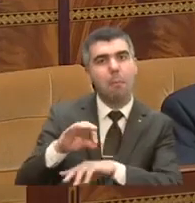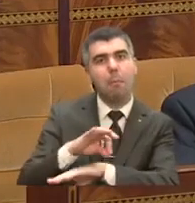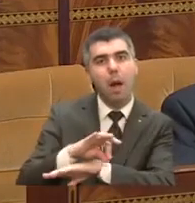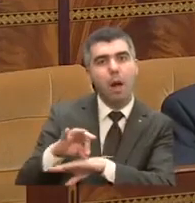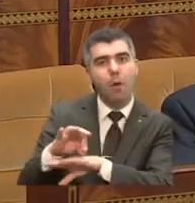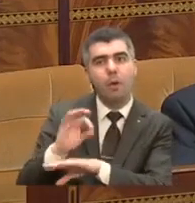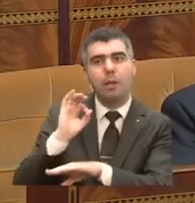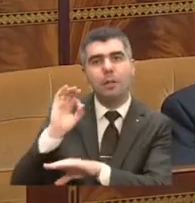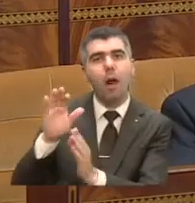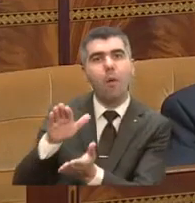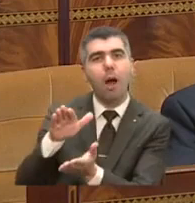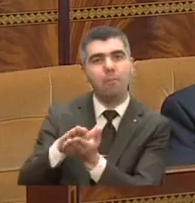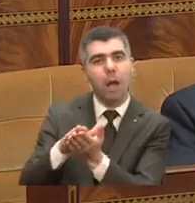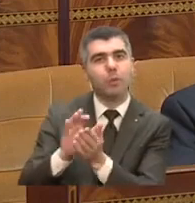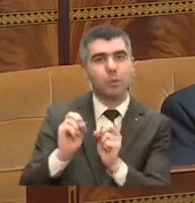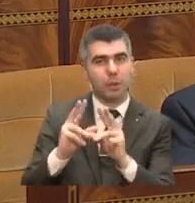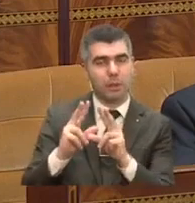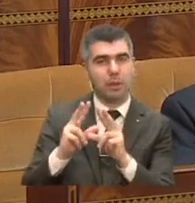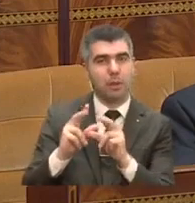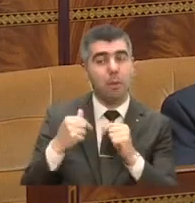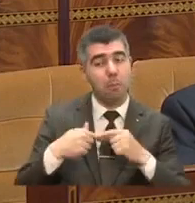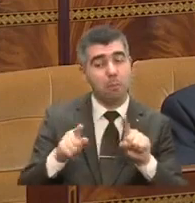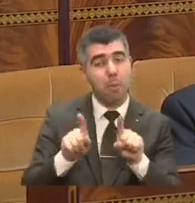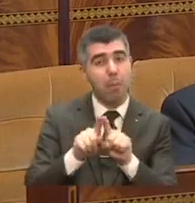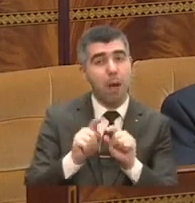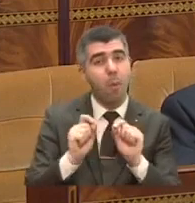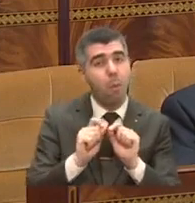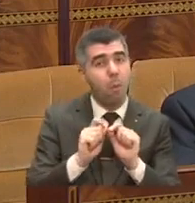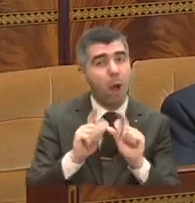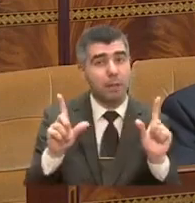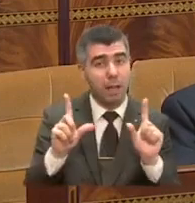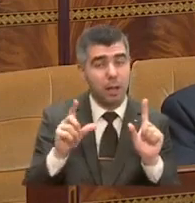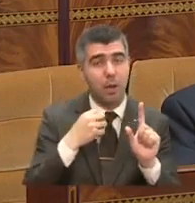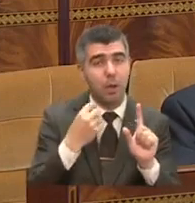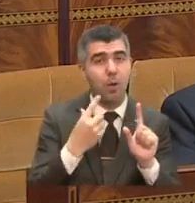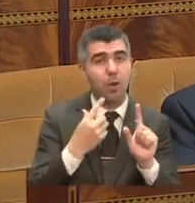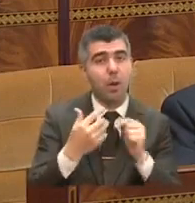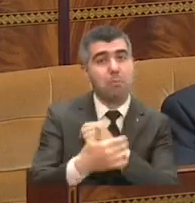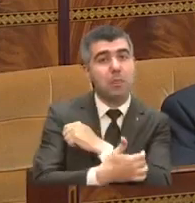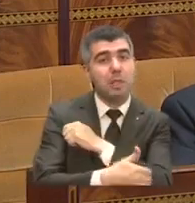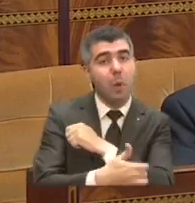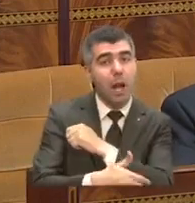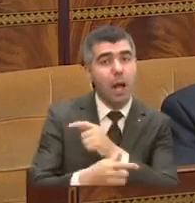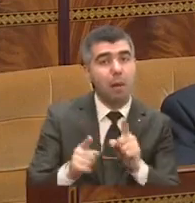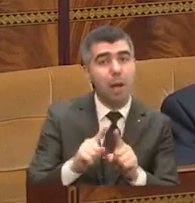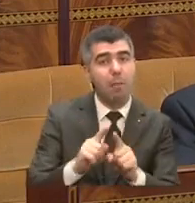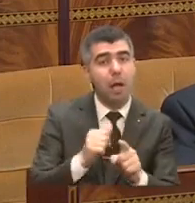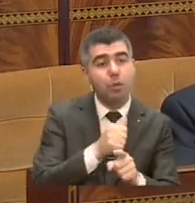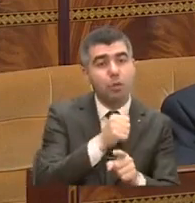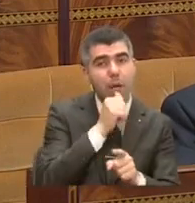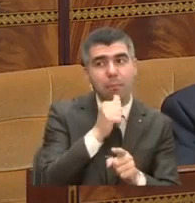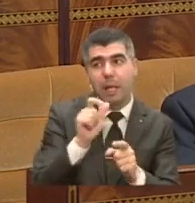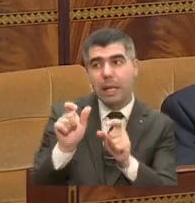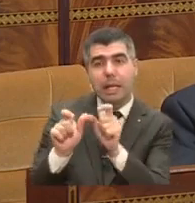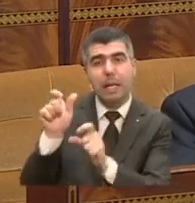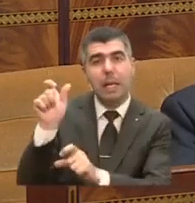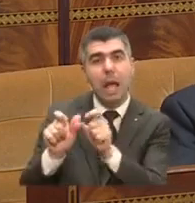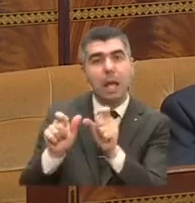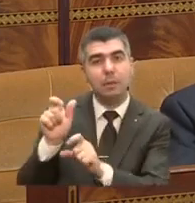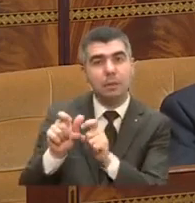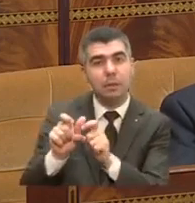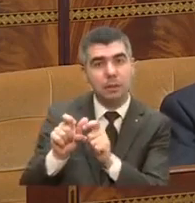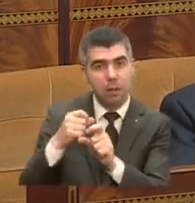بكامل الصراحة والوضوح إقليم الصويرة راه مازال كتشرب من الماء ديال المطفيات. ما قرن 21 الناس